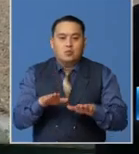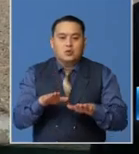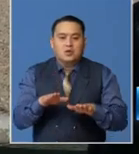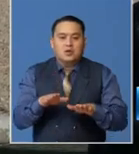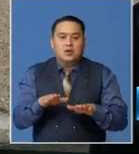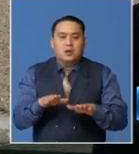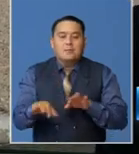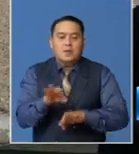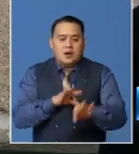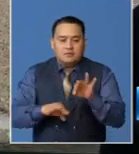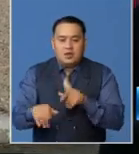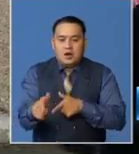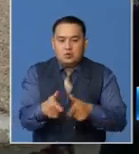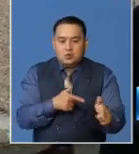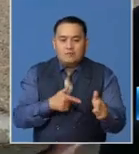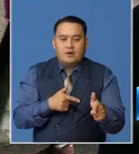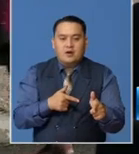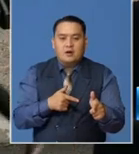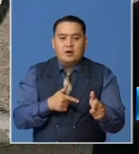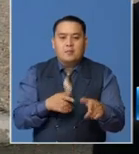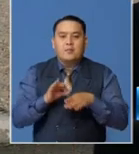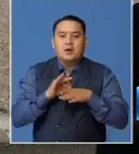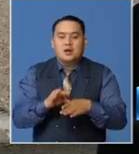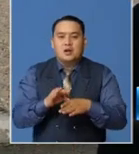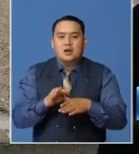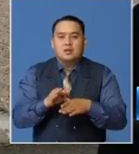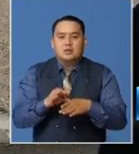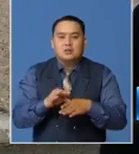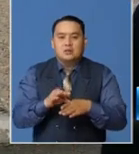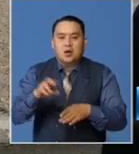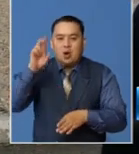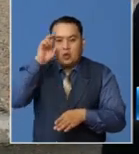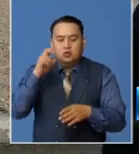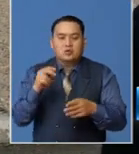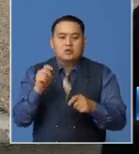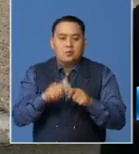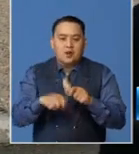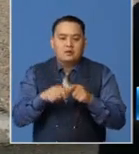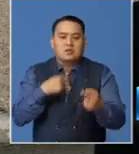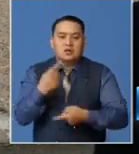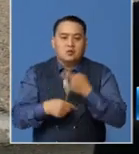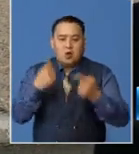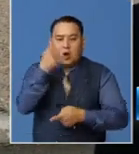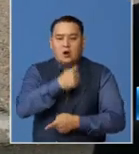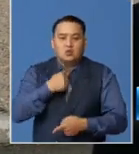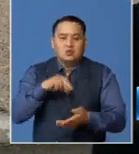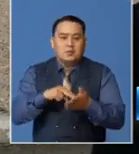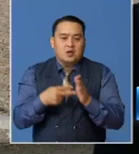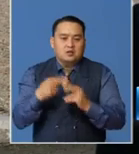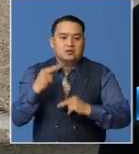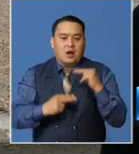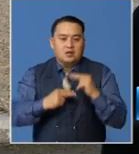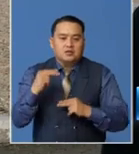сейчас проект изготовлены который прошел ix государства экспертизу следующем году за плане на